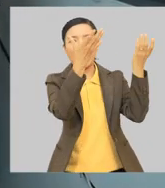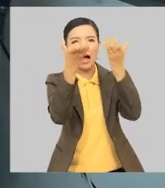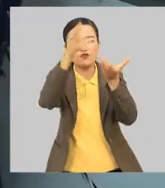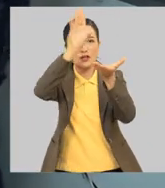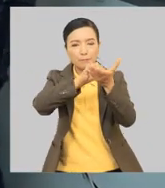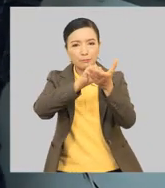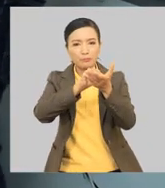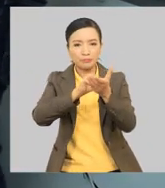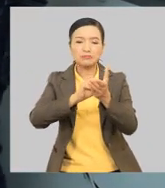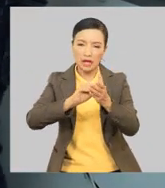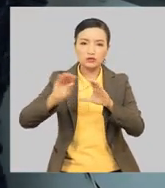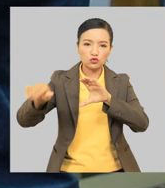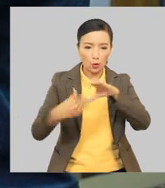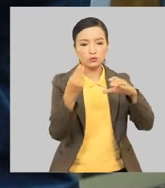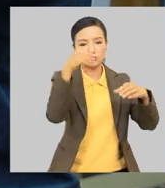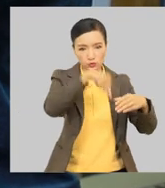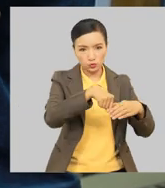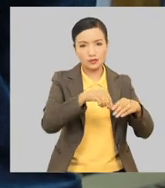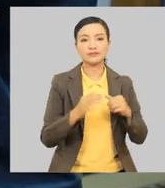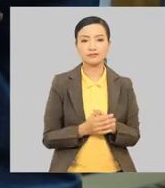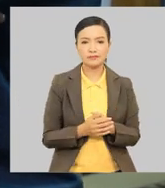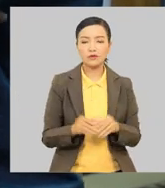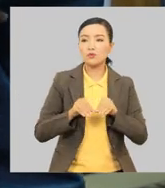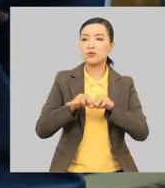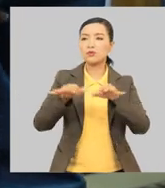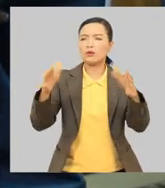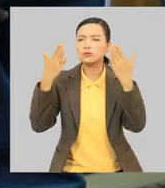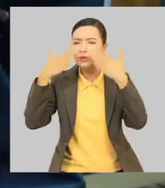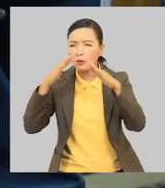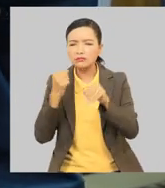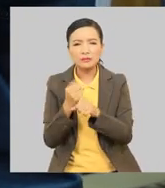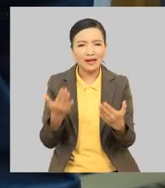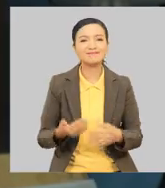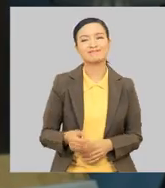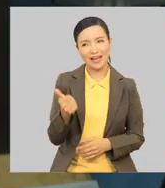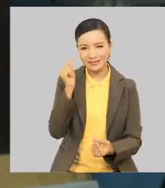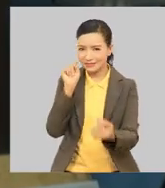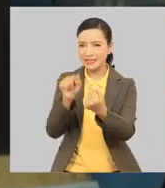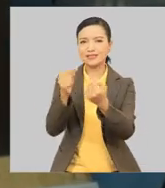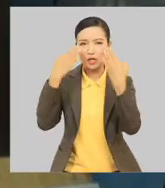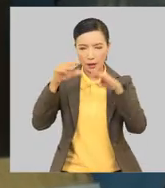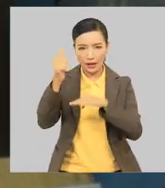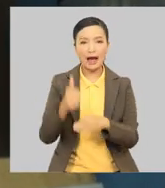ไฟล์เสียงที่ส่งมาที่นี่แล้วเรากระจายไปสู่พี่ๆน้องๆคนตาบอดยังไงอะคะ แน่นอนครับเราก็